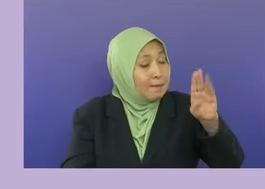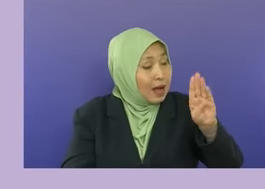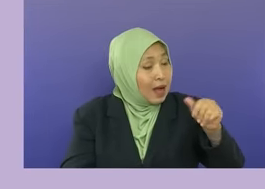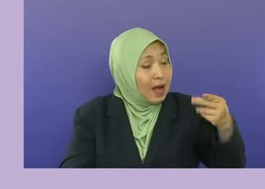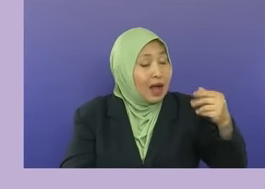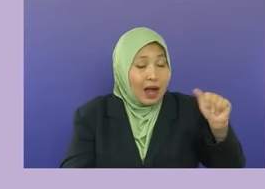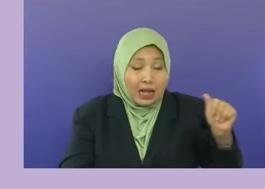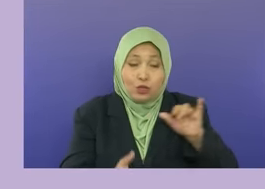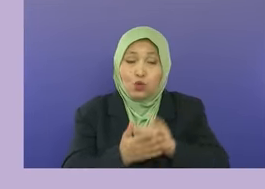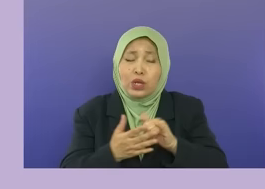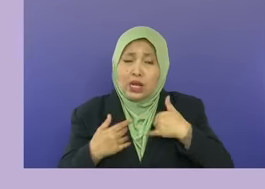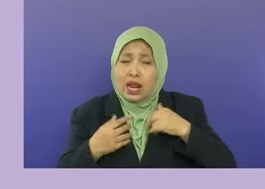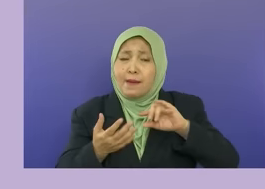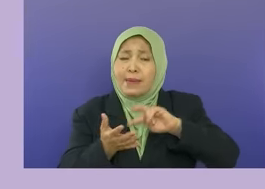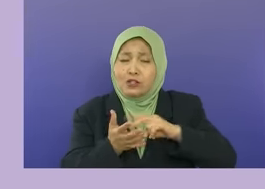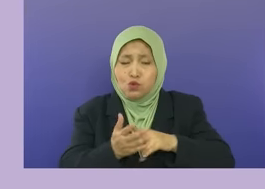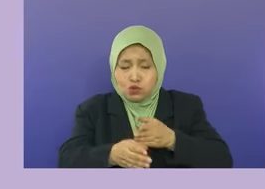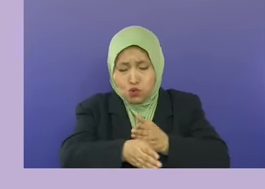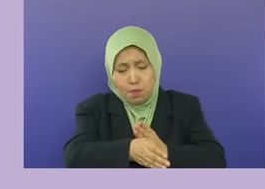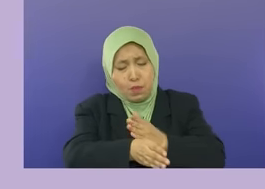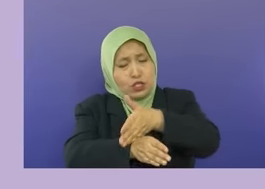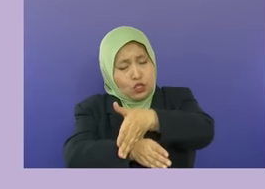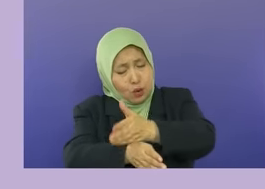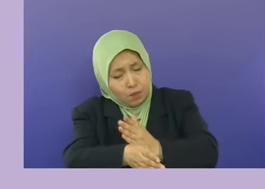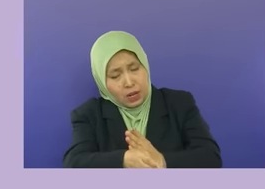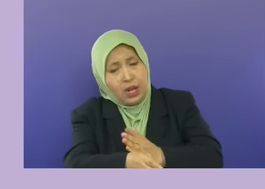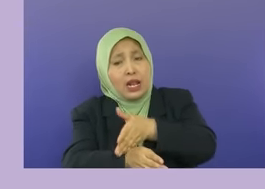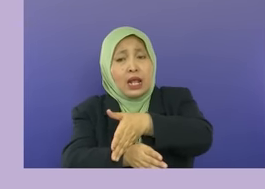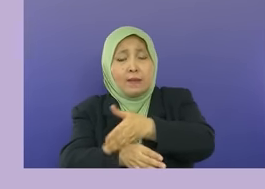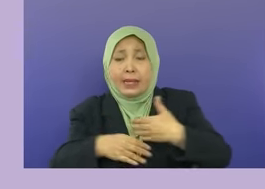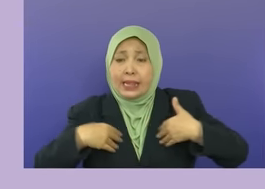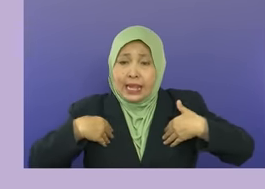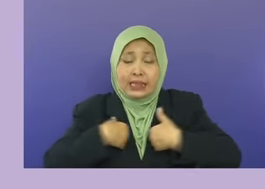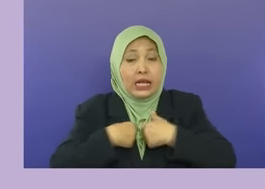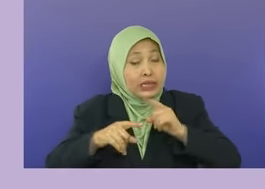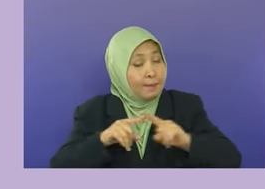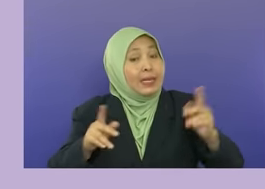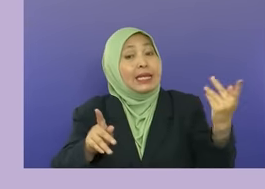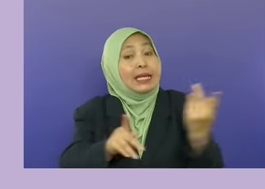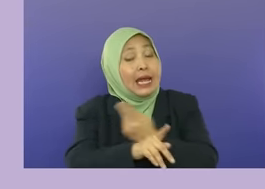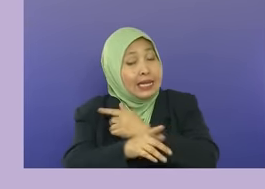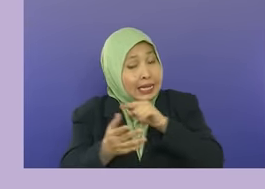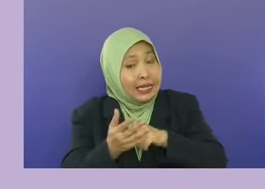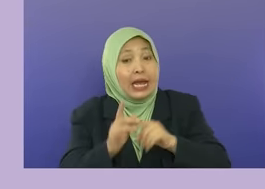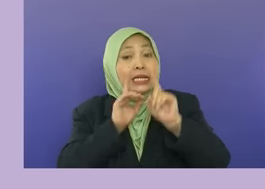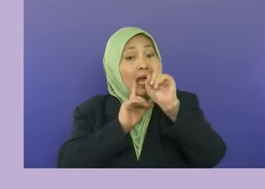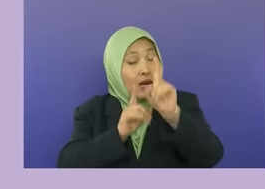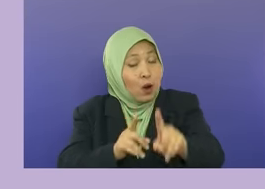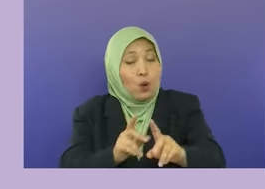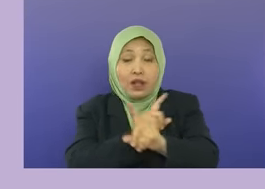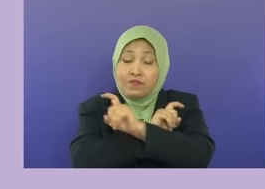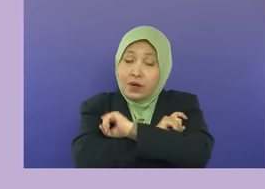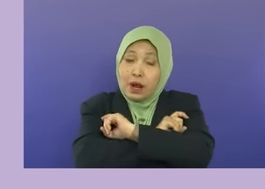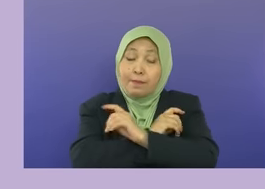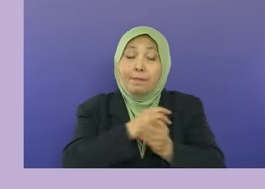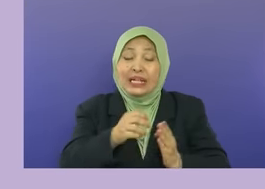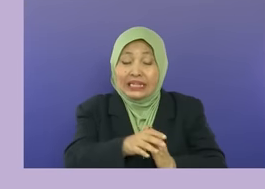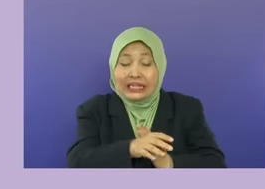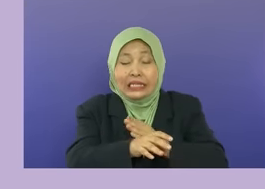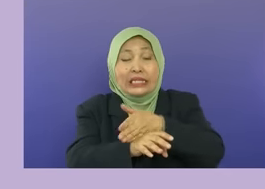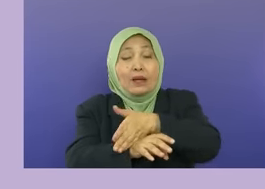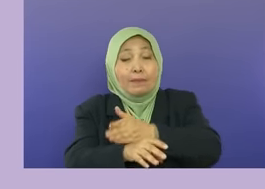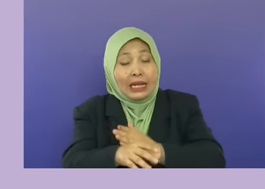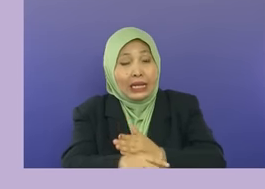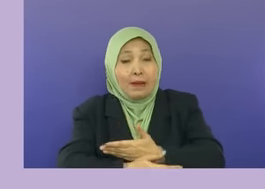adalah maksudnya menyembelih seperti kita menyembelih binatang misalnya tapi kali ini yang diarahkan oleh Firaun adalah menyembelih